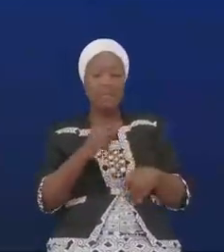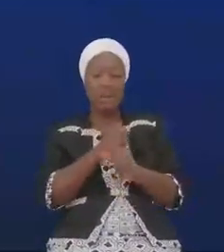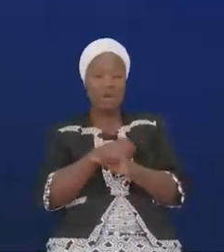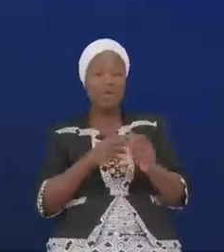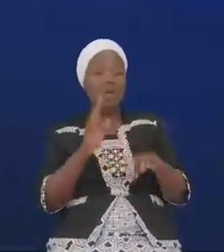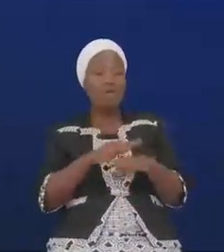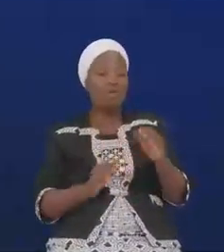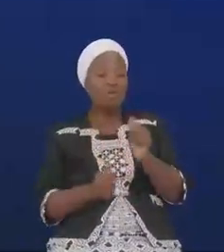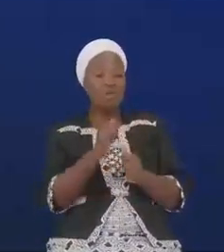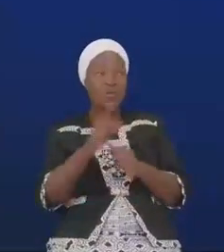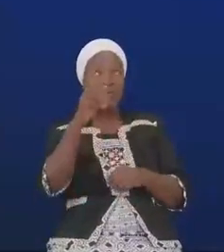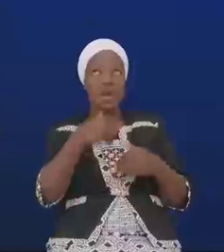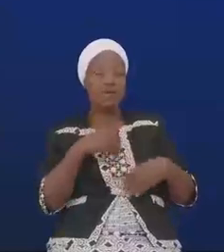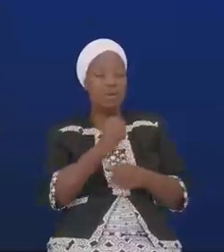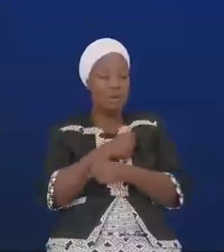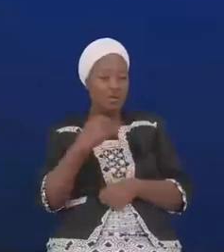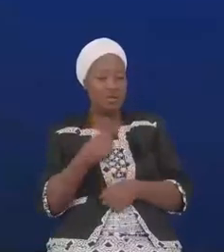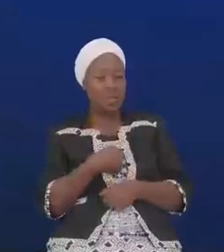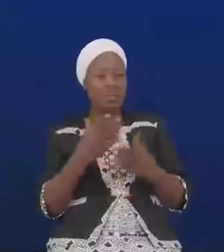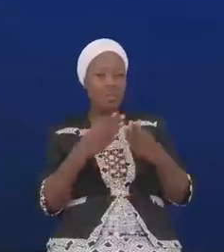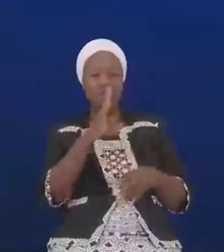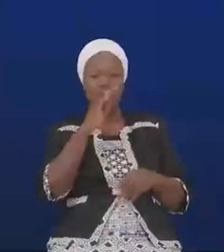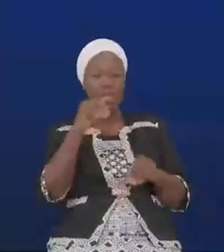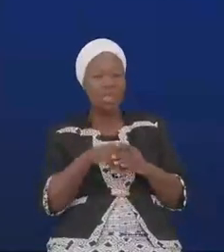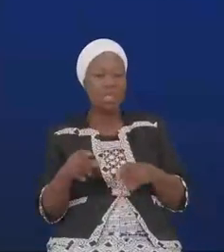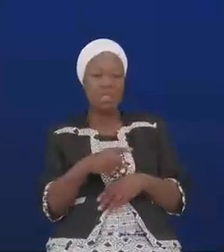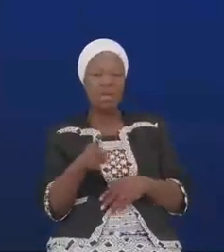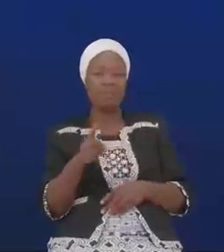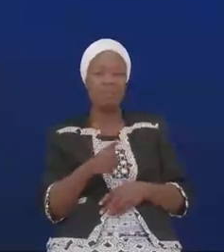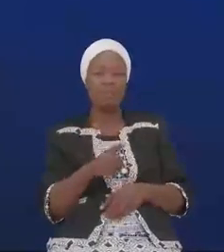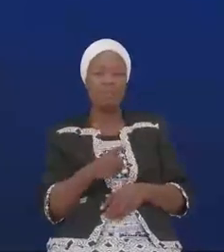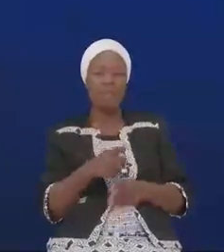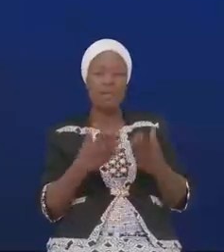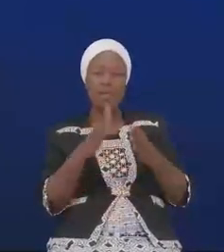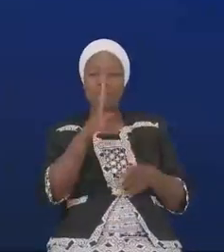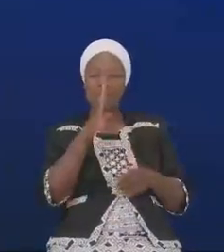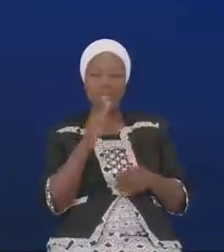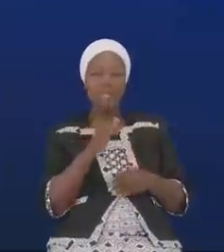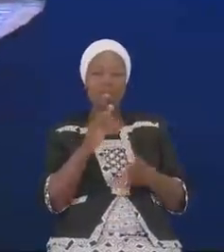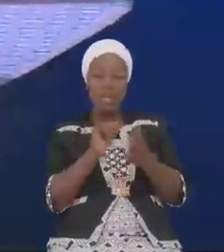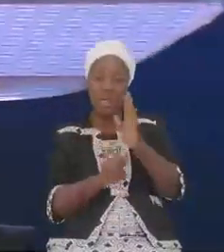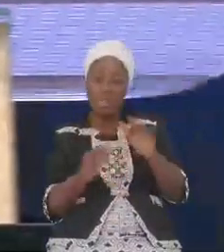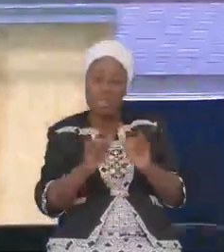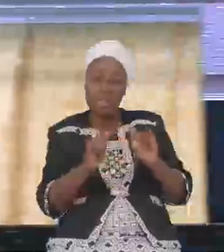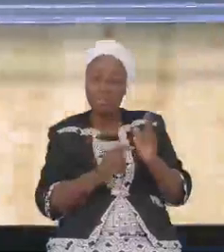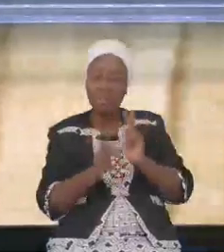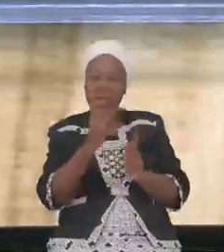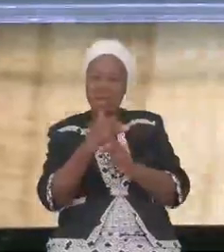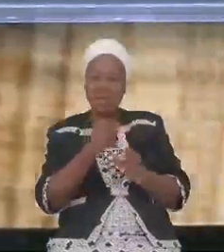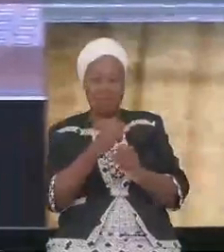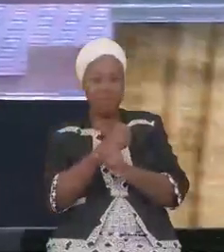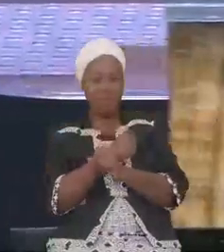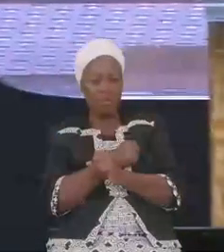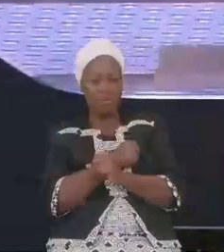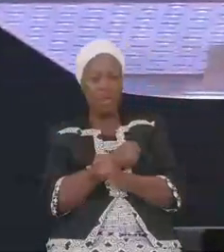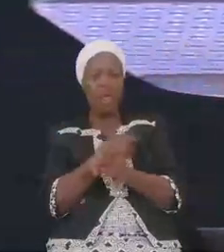moment. Afin que l'amour dont tu m'as aimé soit en eux. Que le même genre d'amour soit